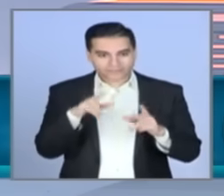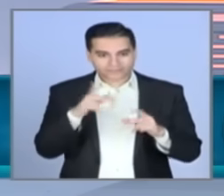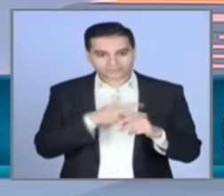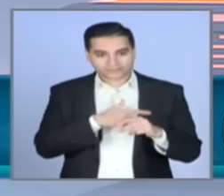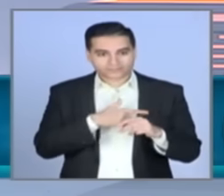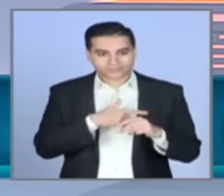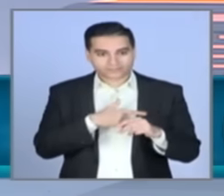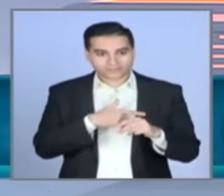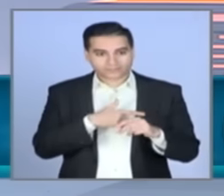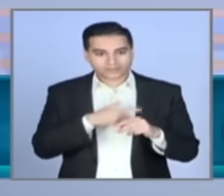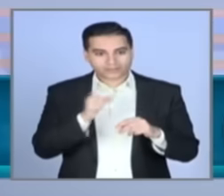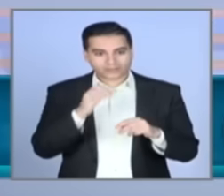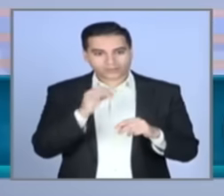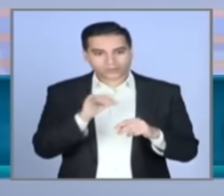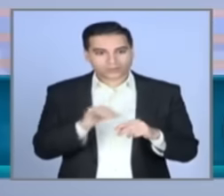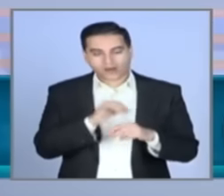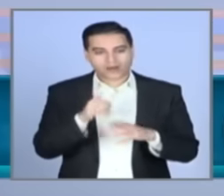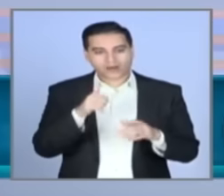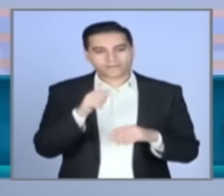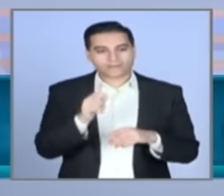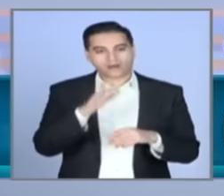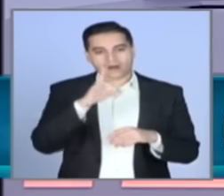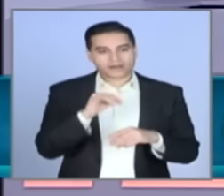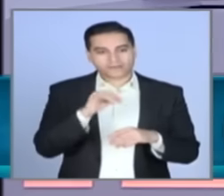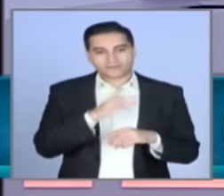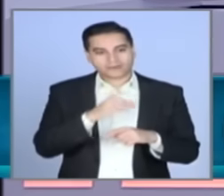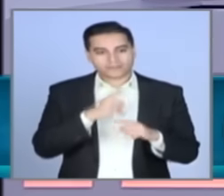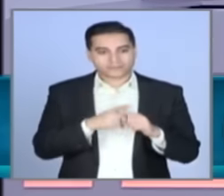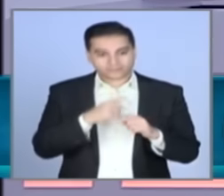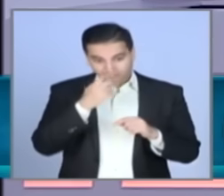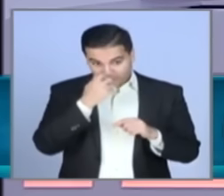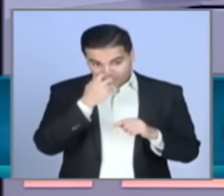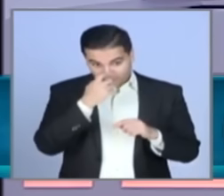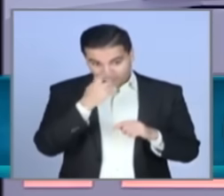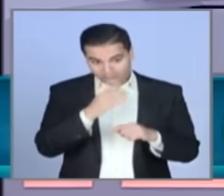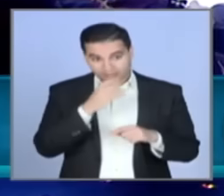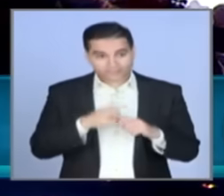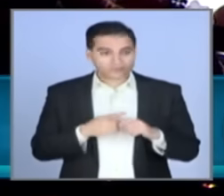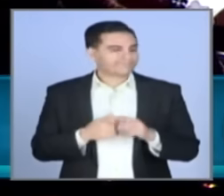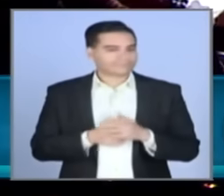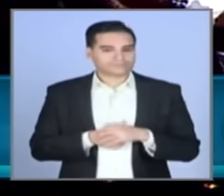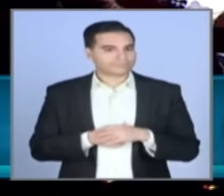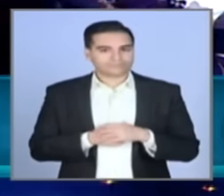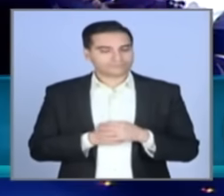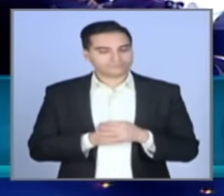ابراهيم. نجوى ابراهيم؟ لا مش نجوى ابراهيم. نجوى ابراهيم اجابه خاطئه.